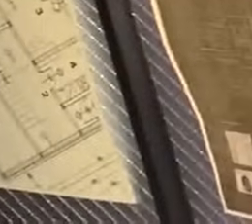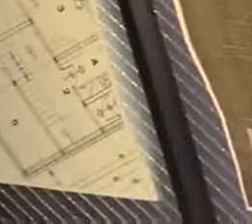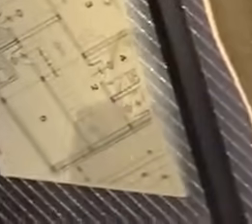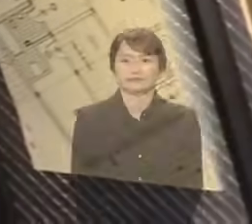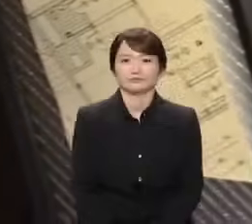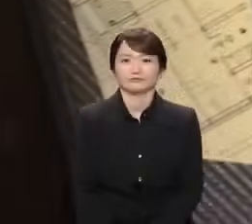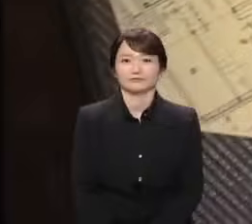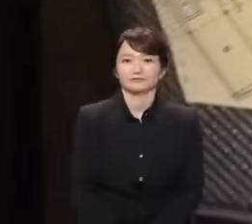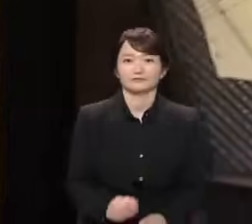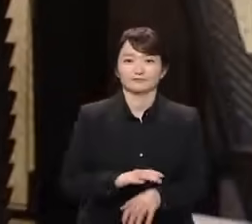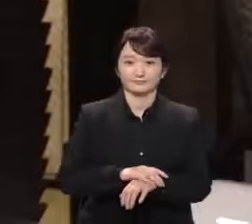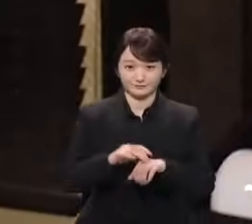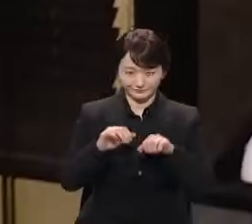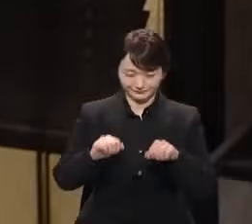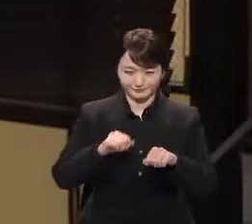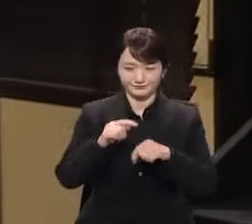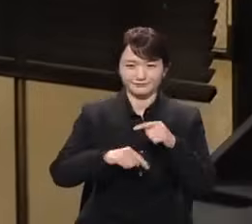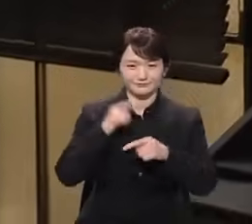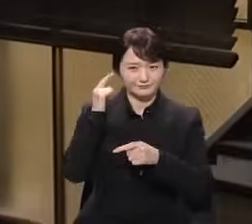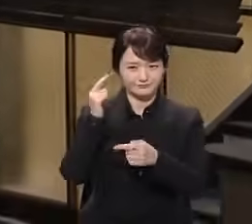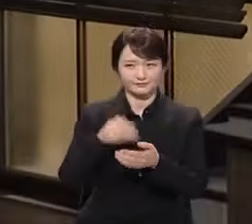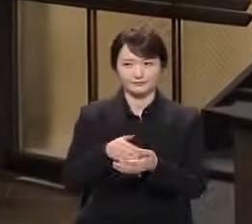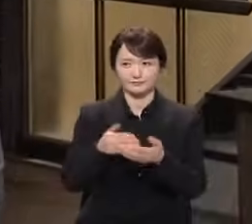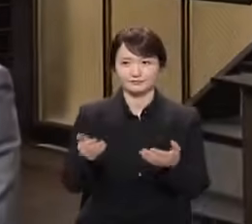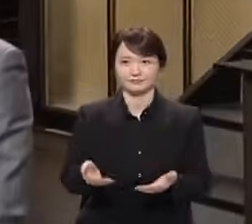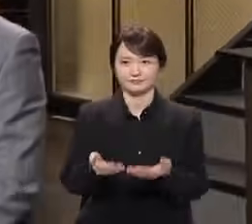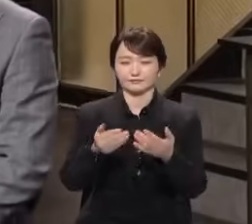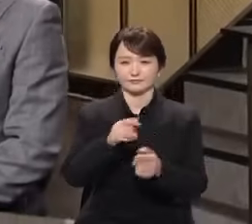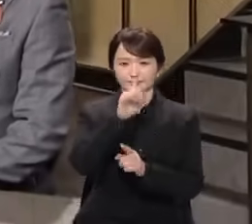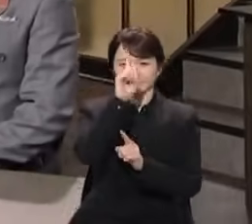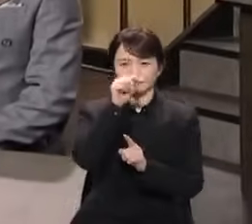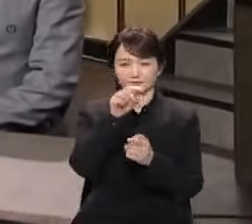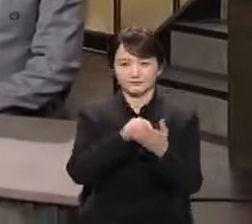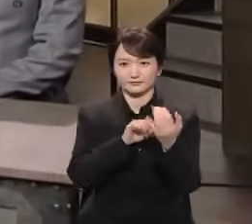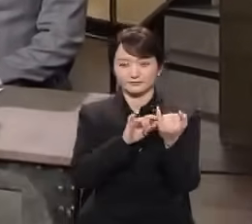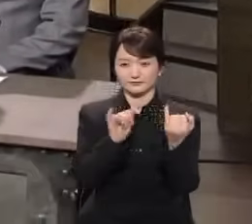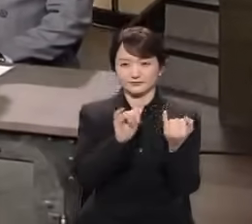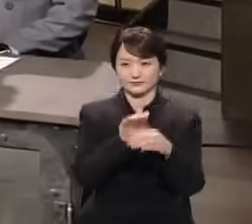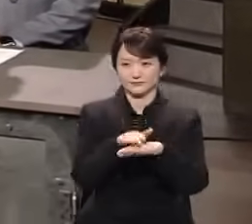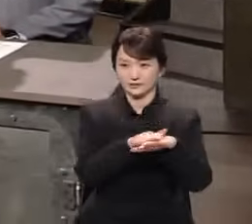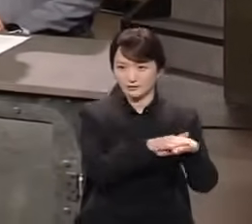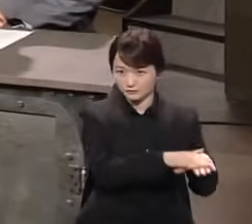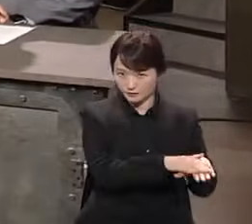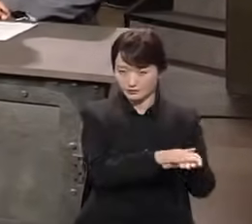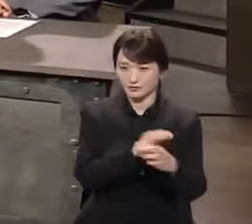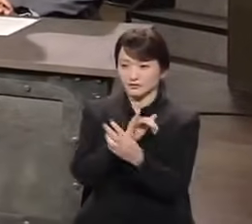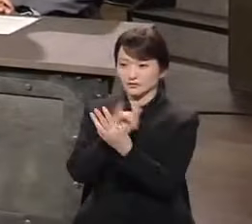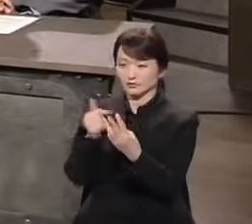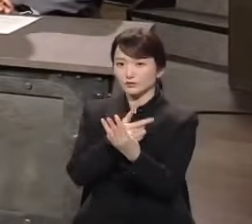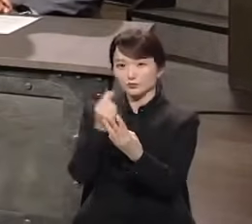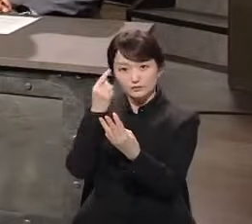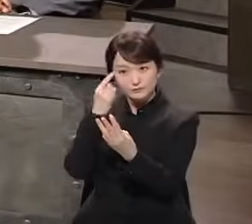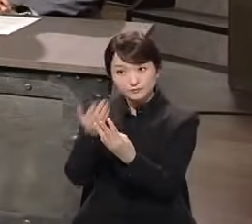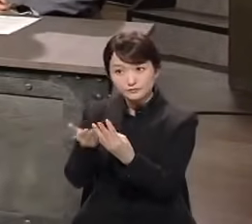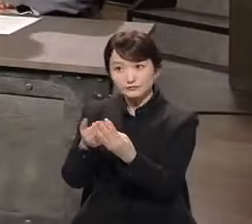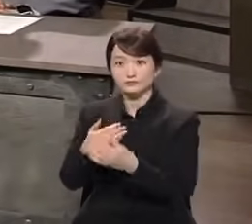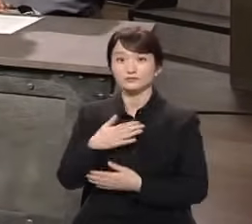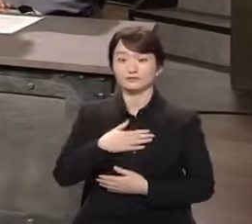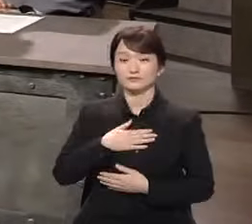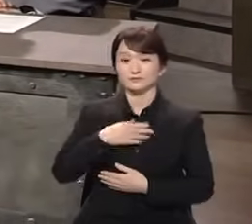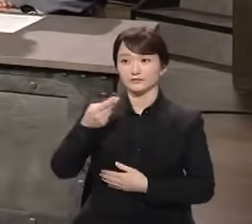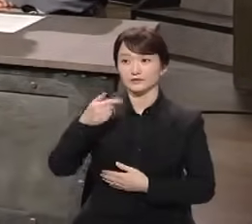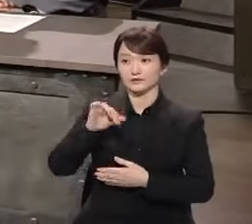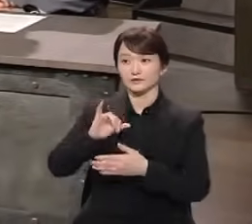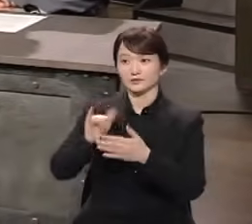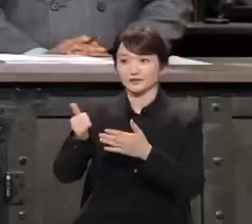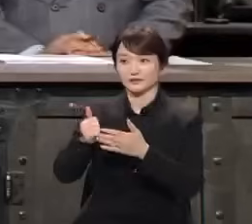변호사 안녕하십니까? 자, 이재현 기자를 뺀 앞에 계신 세 분께 그냥 공통 질문 하나 드리겠습니다. 나는 사건 반장과